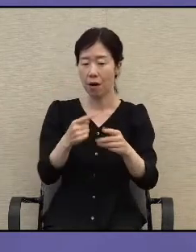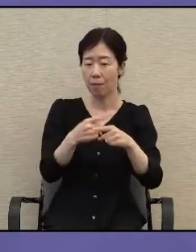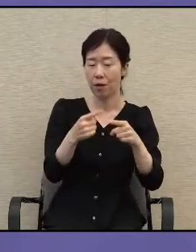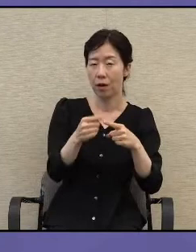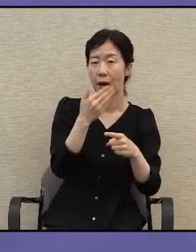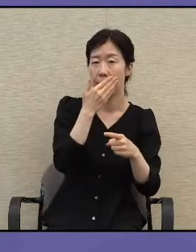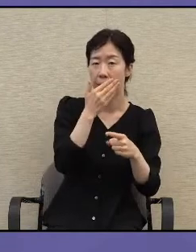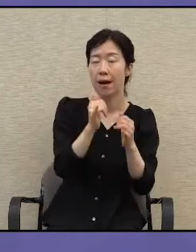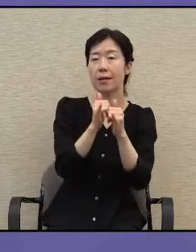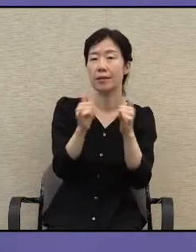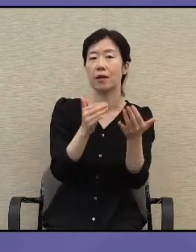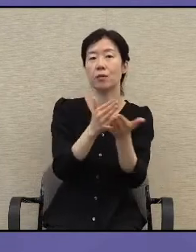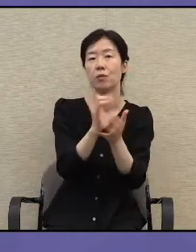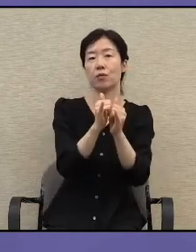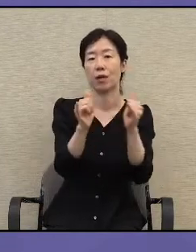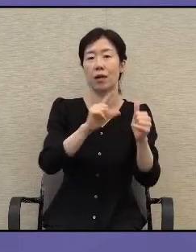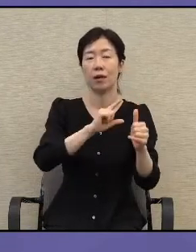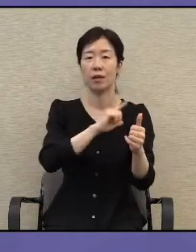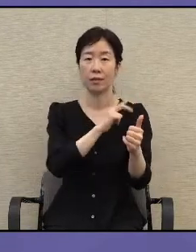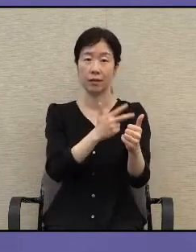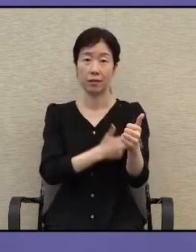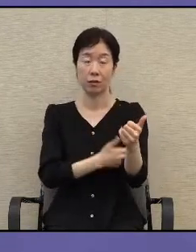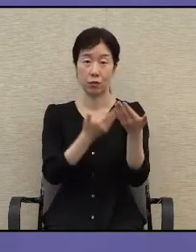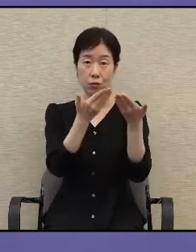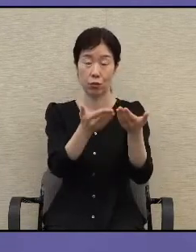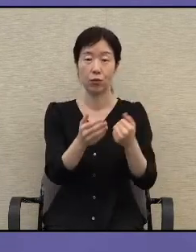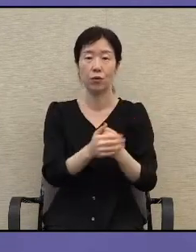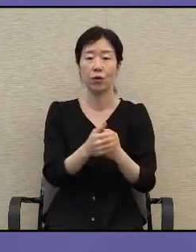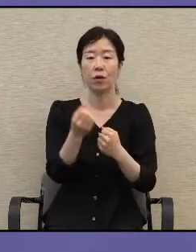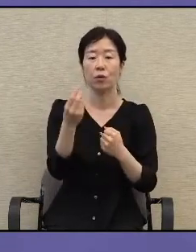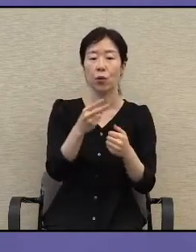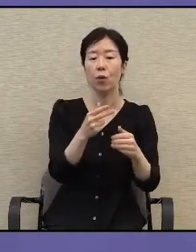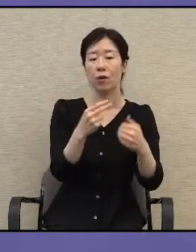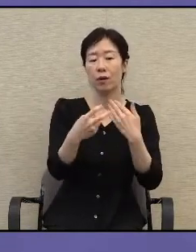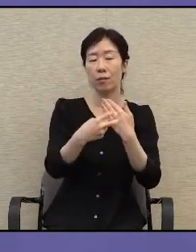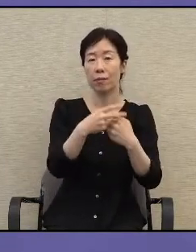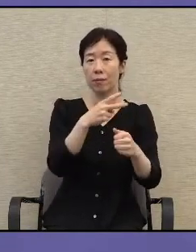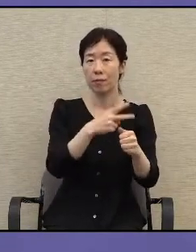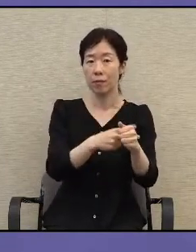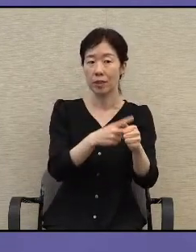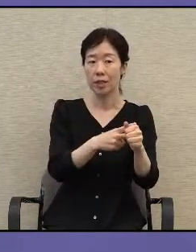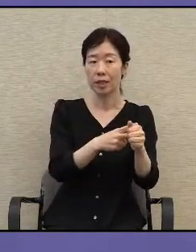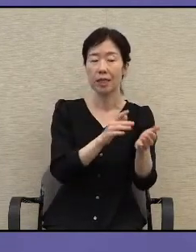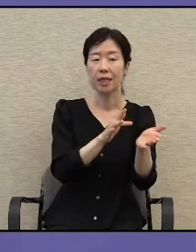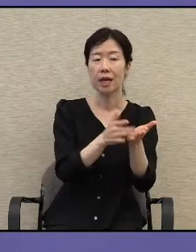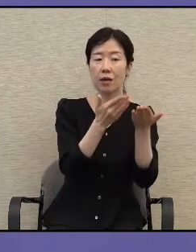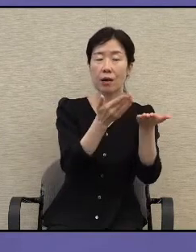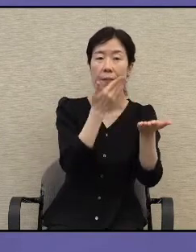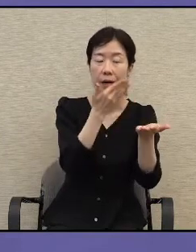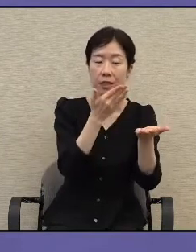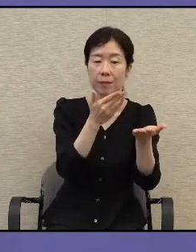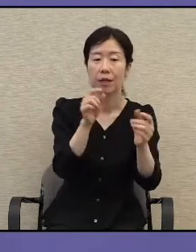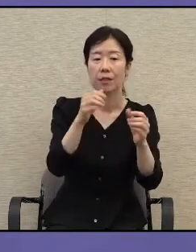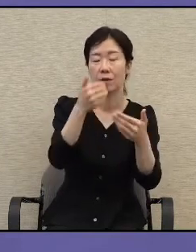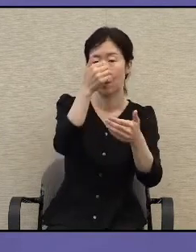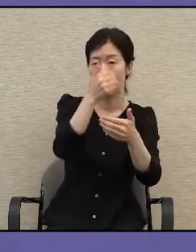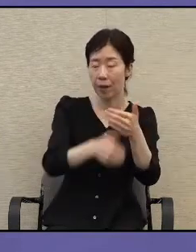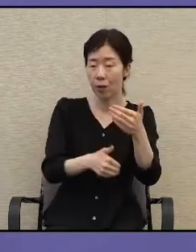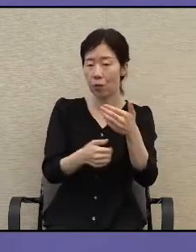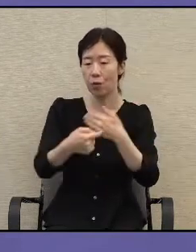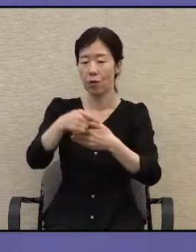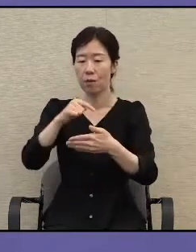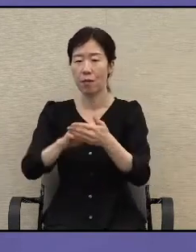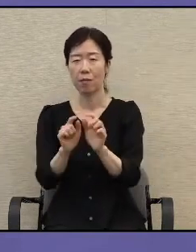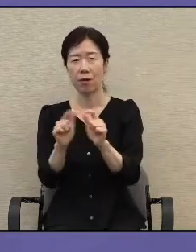이제 임상심리는 심리검사, 그리고 정신과 의사는 약물 처방을 하는 부분을 제외하고는 공통적인 역할을 수행하고 있고,